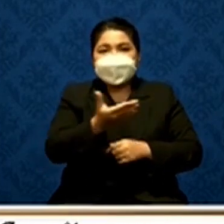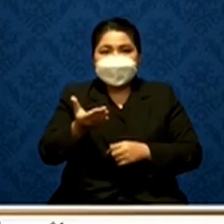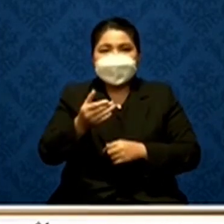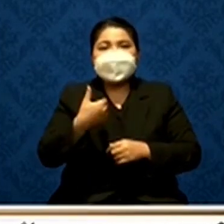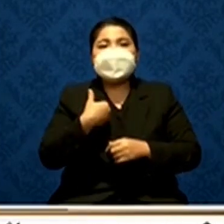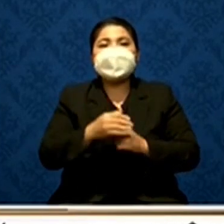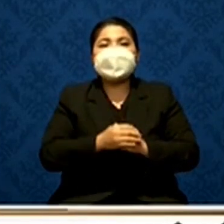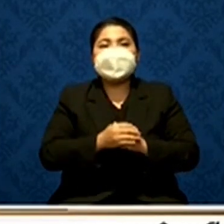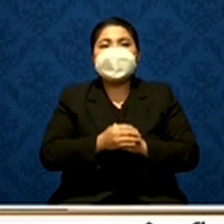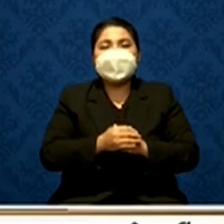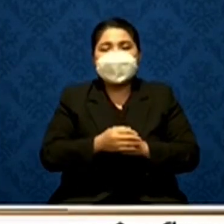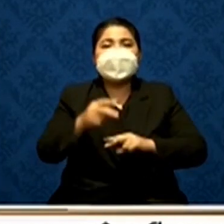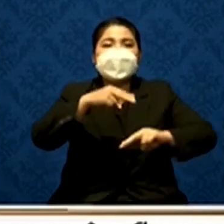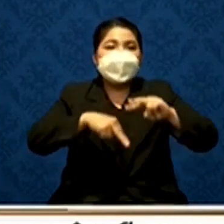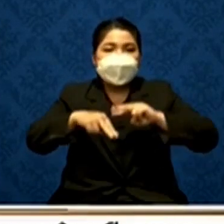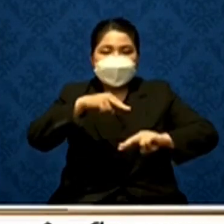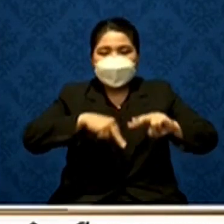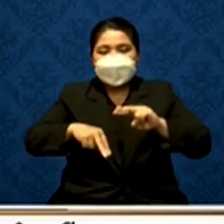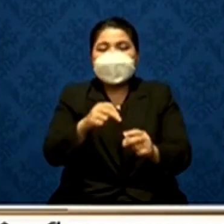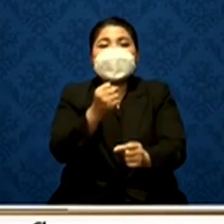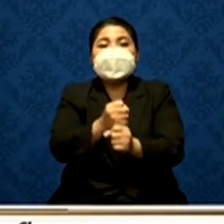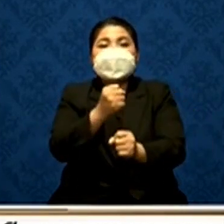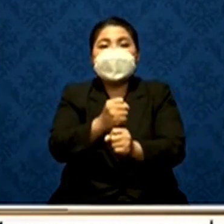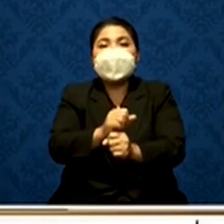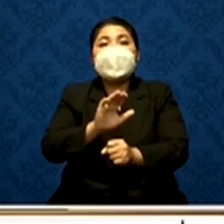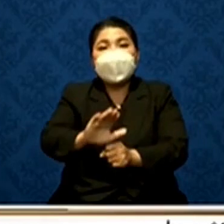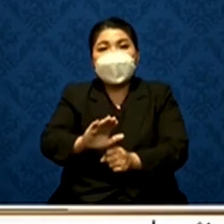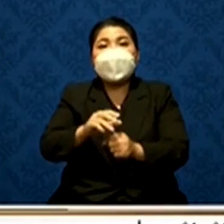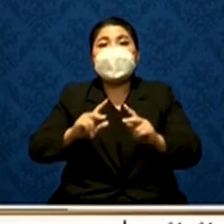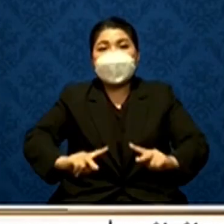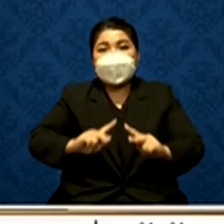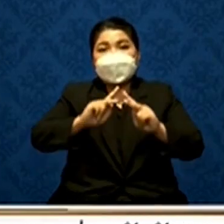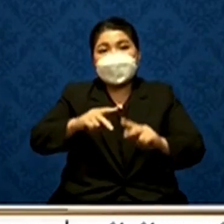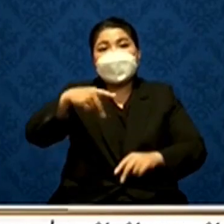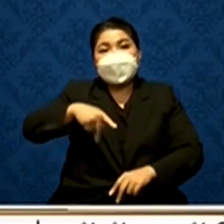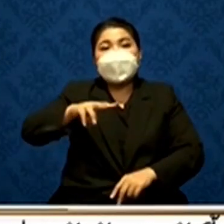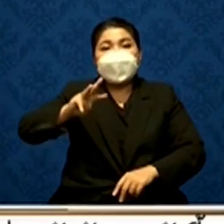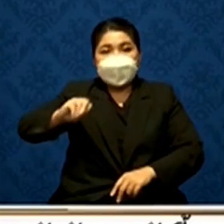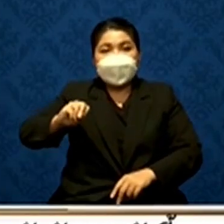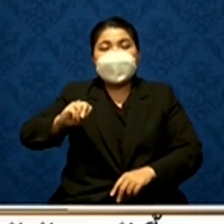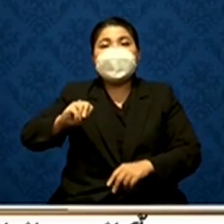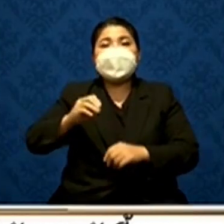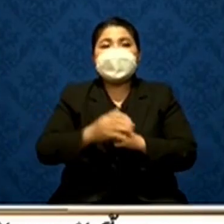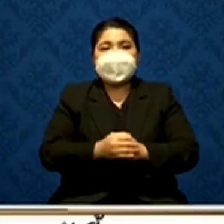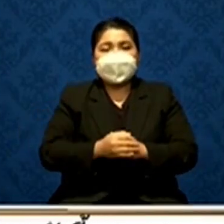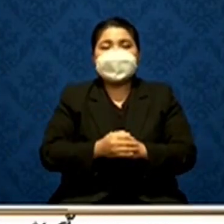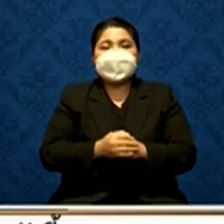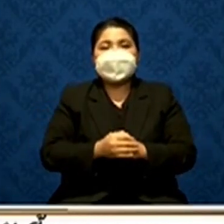ที่ได้ให้เกียจสรดสอบการทำงานของกรสวงการพันาสัคมและควมคขมนุษย์guard